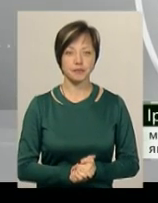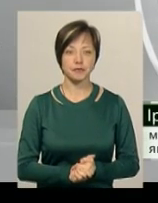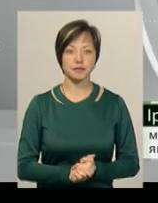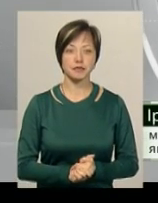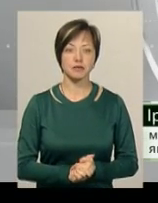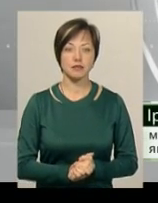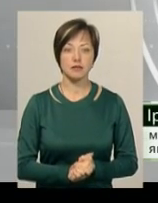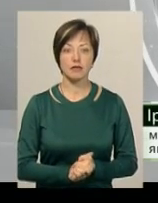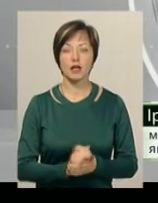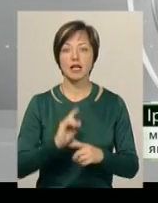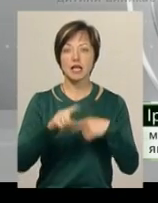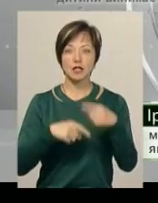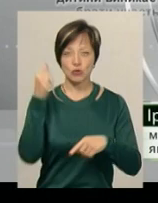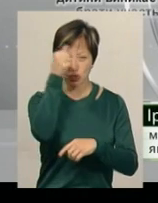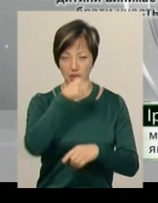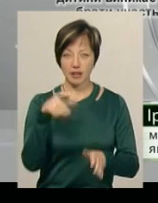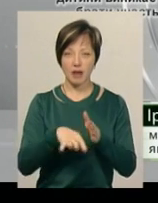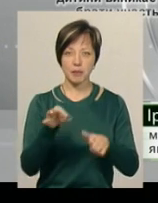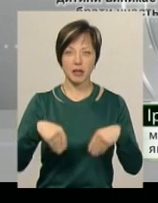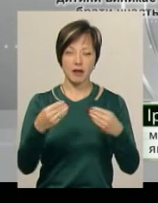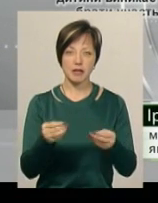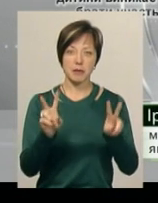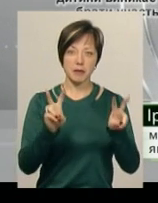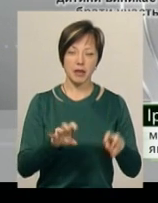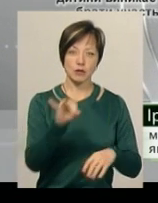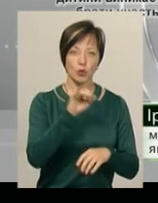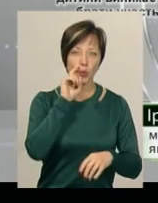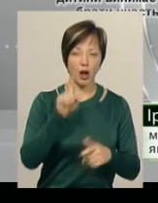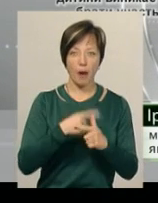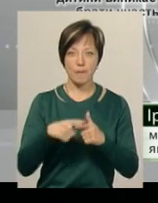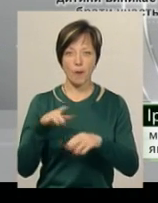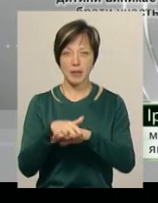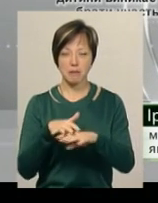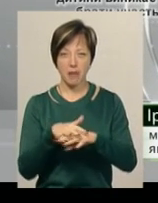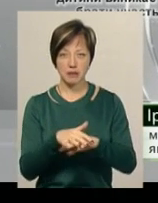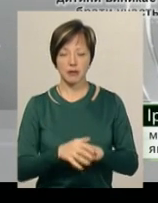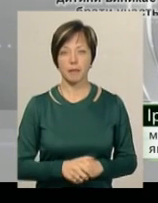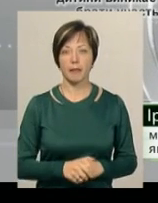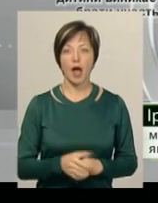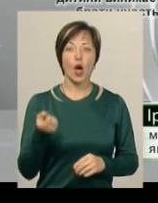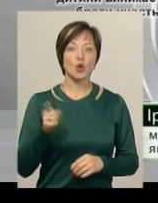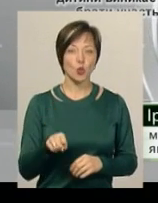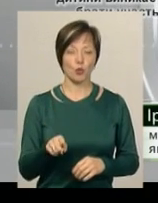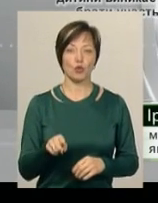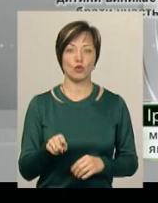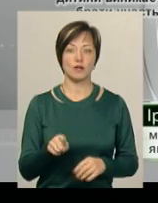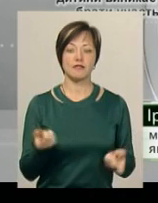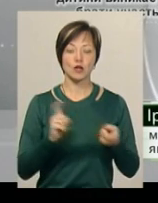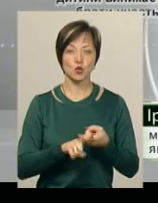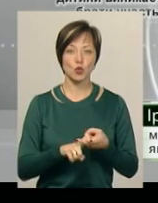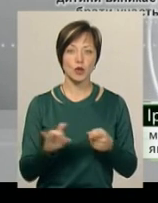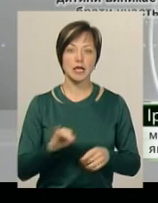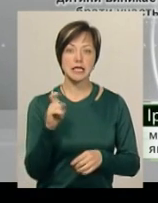рік на вибір їм дається ще один предмет, чи то історія України, чи то математика. Тому в зв'язку